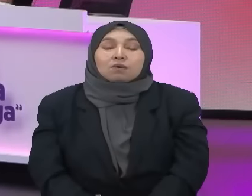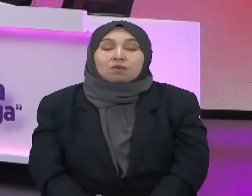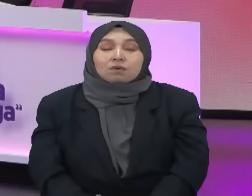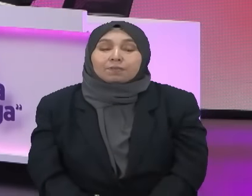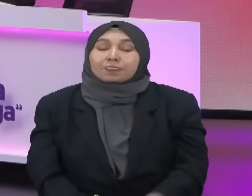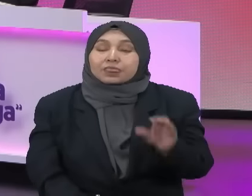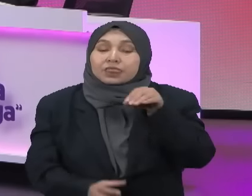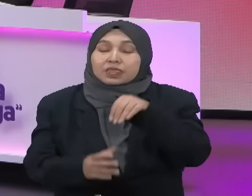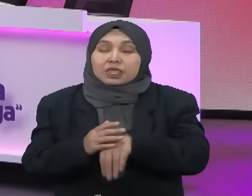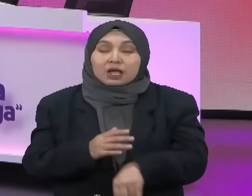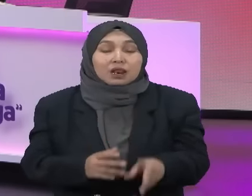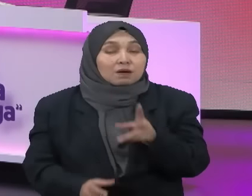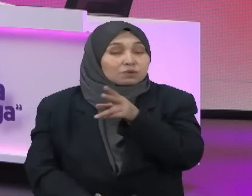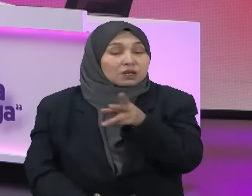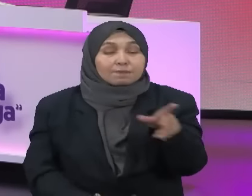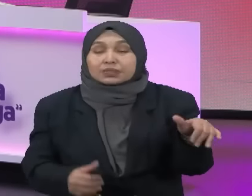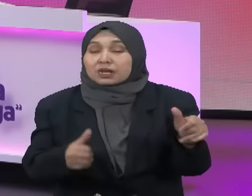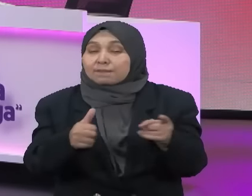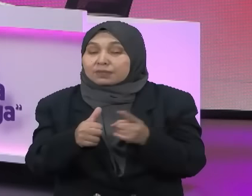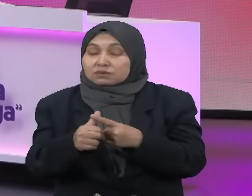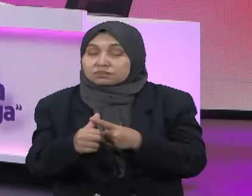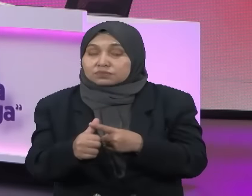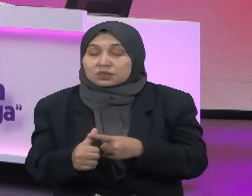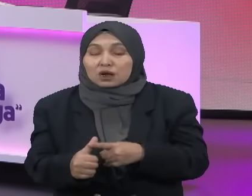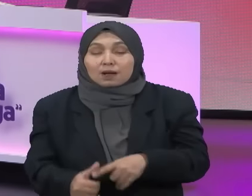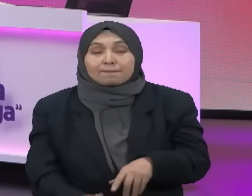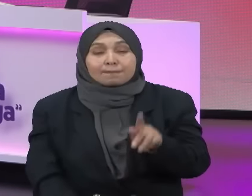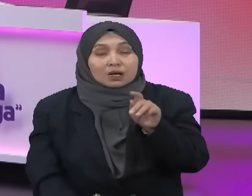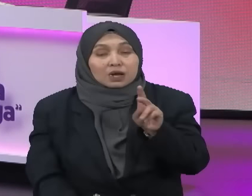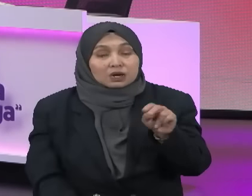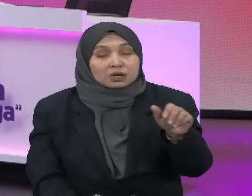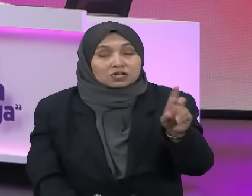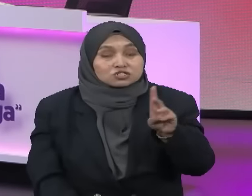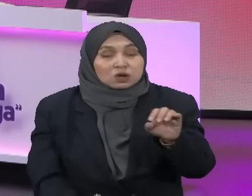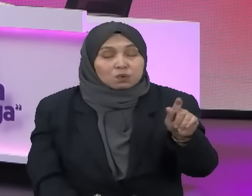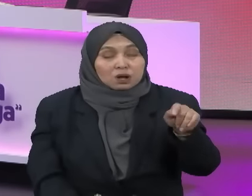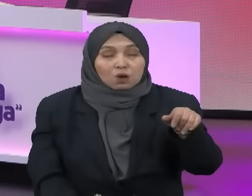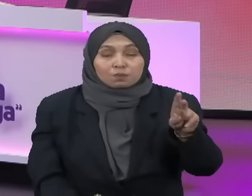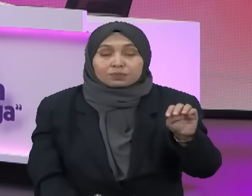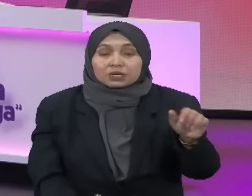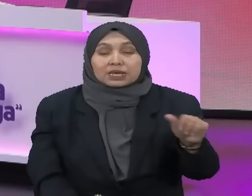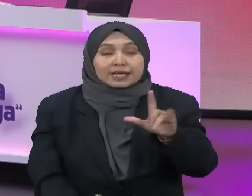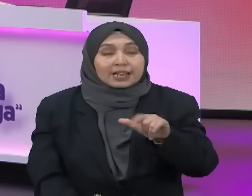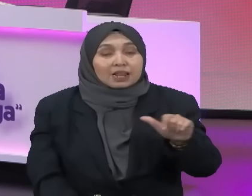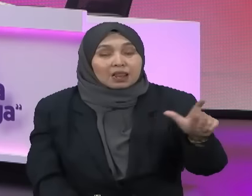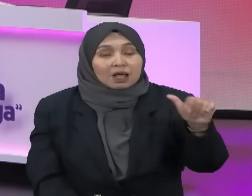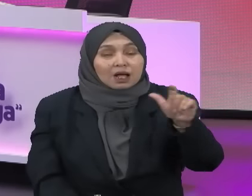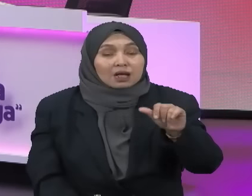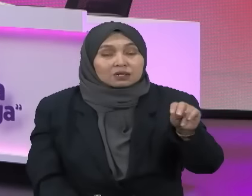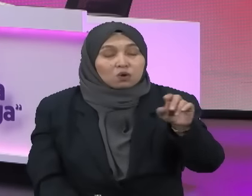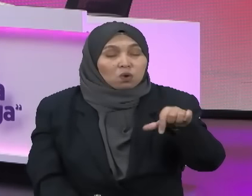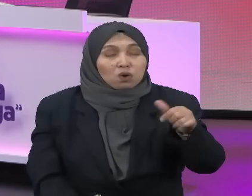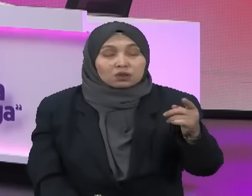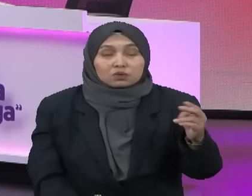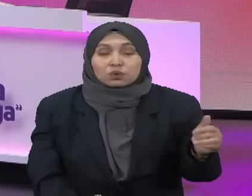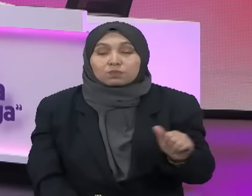Dalam potongan yang pertama ini, maka najawaba qaumihi illa an qalu, mula